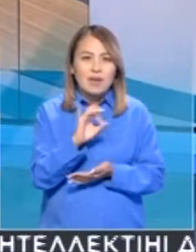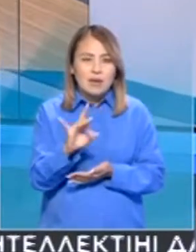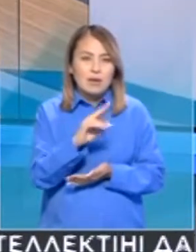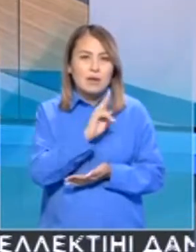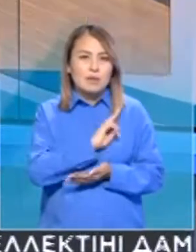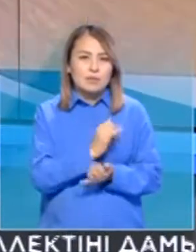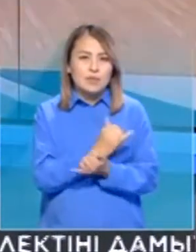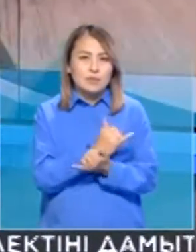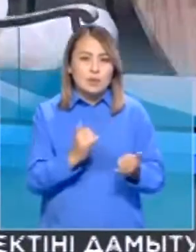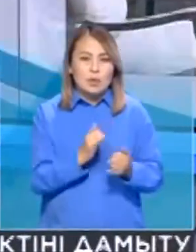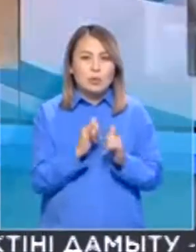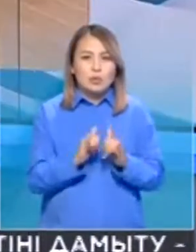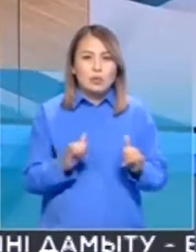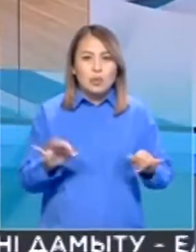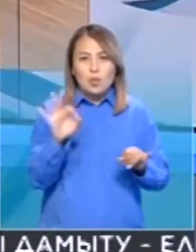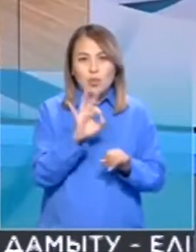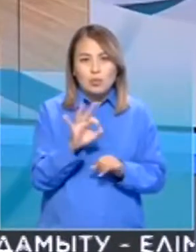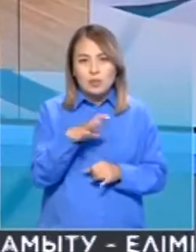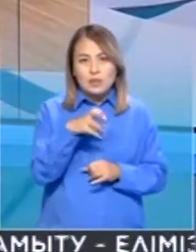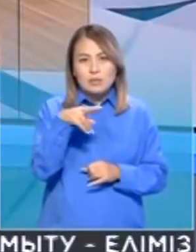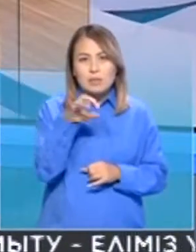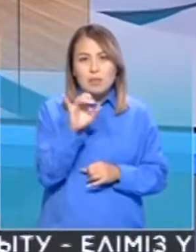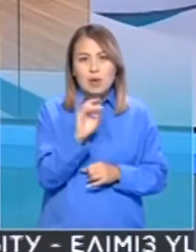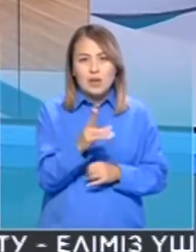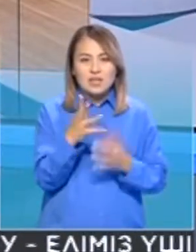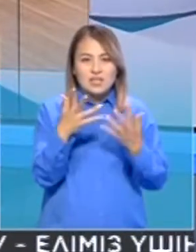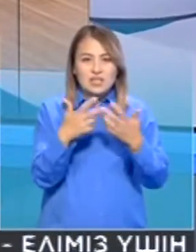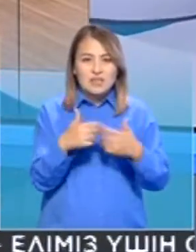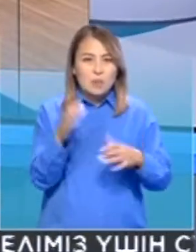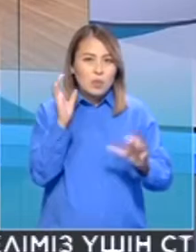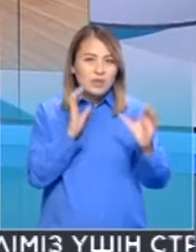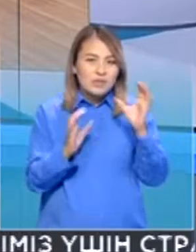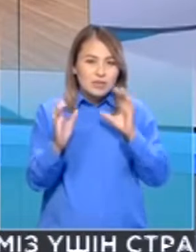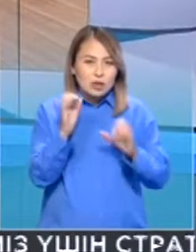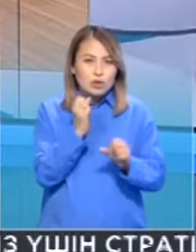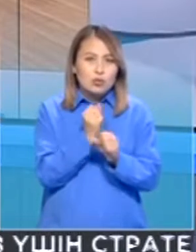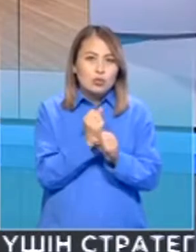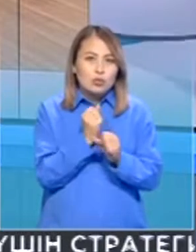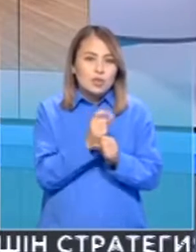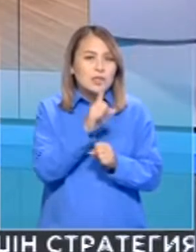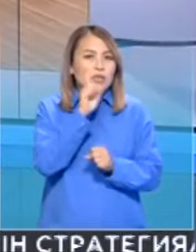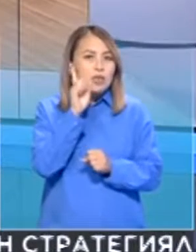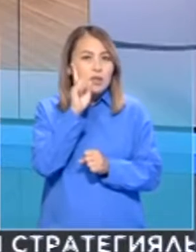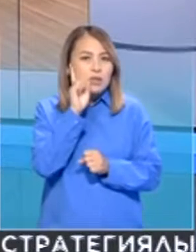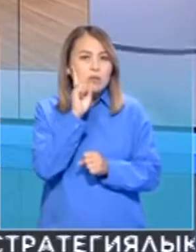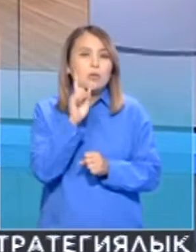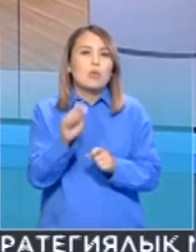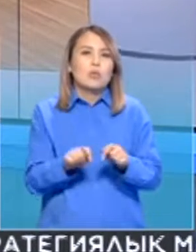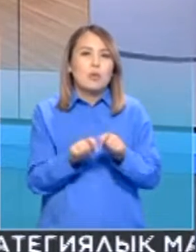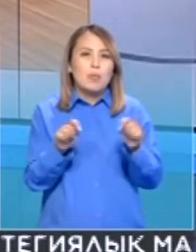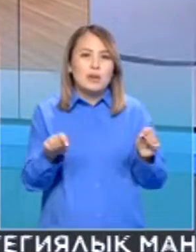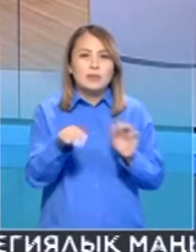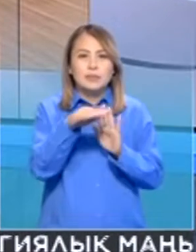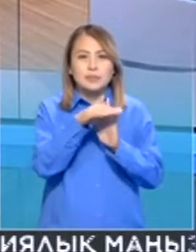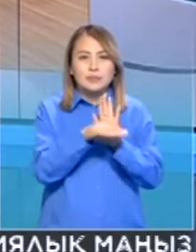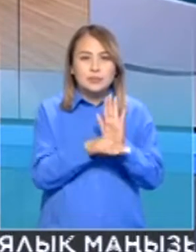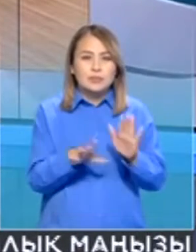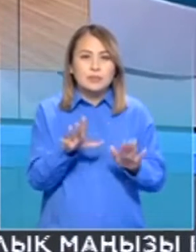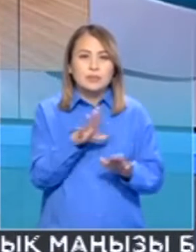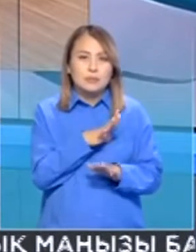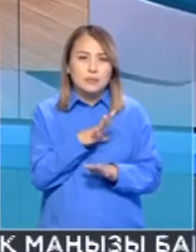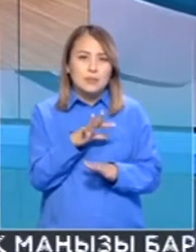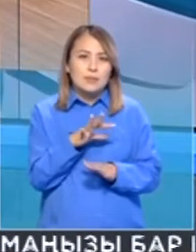InDriver-дің қызметін дамытудың перспективалары туралы айтты. Сондай-ақ Spark цифрлық университетін құру және жастарды қолдауға бағытталған